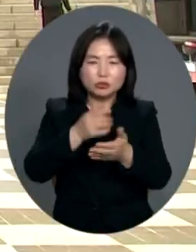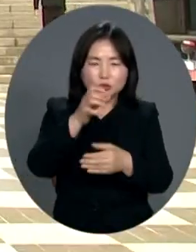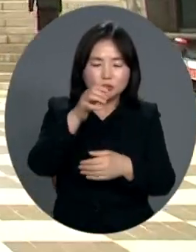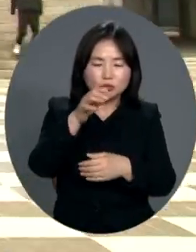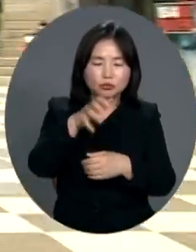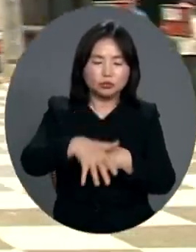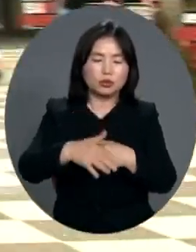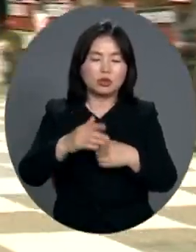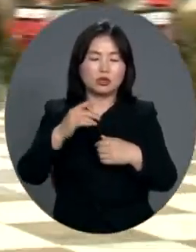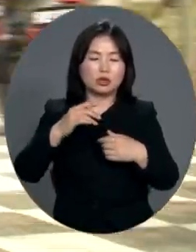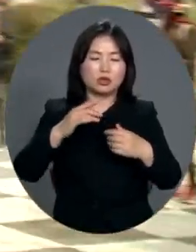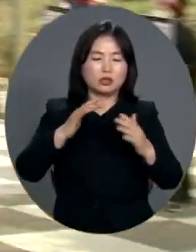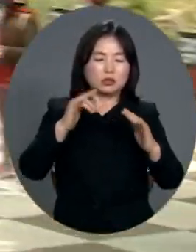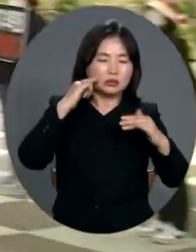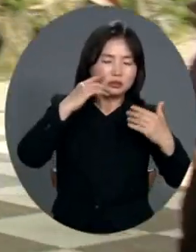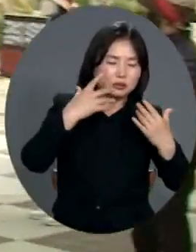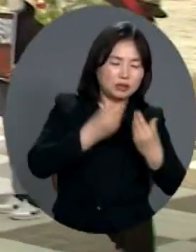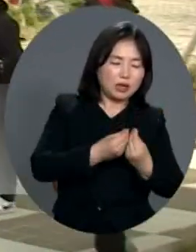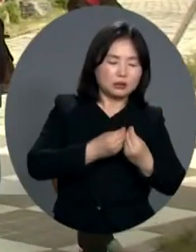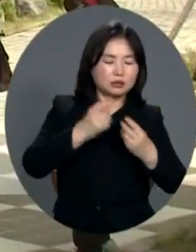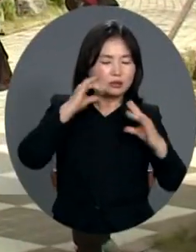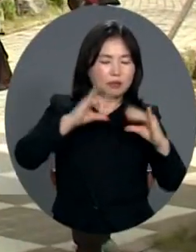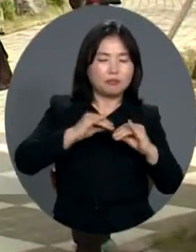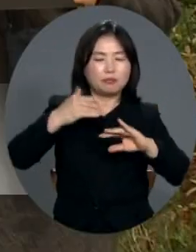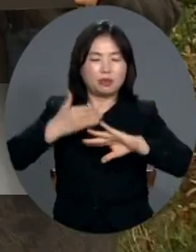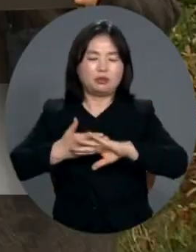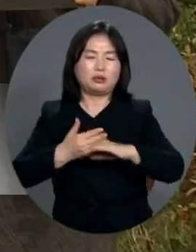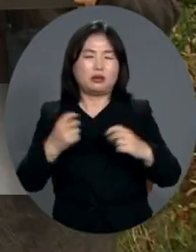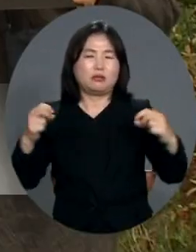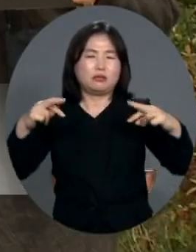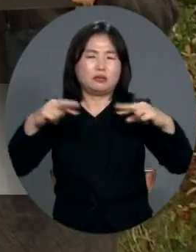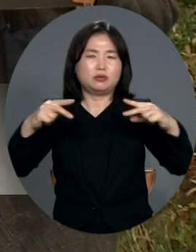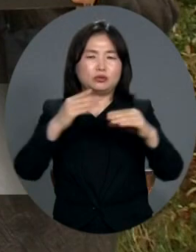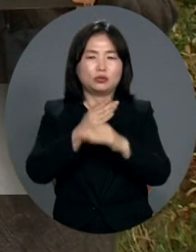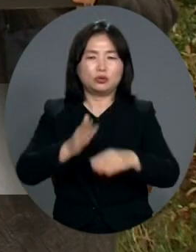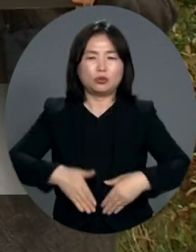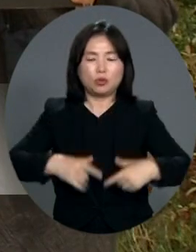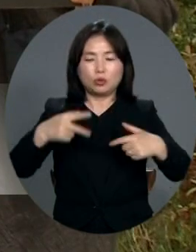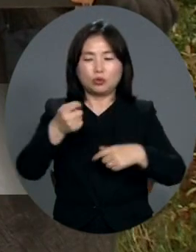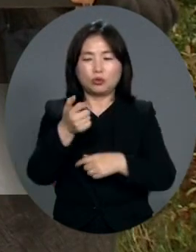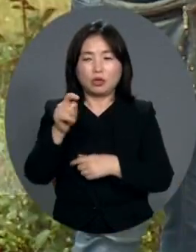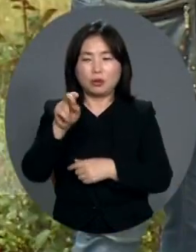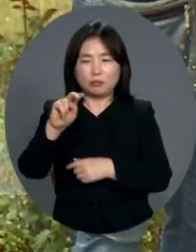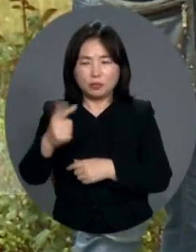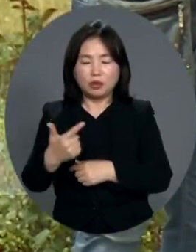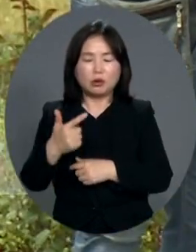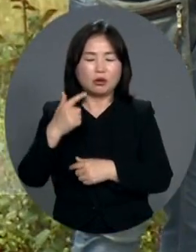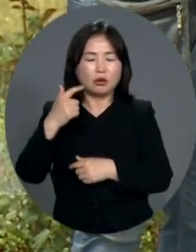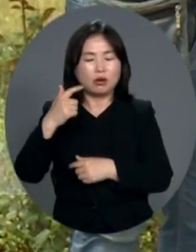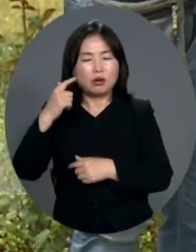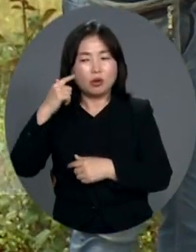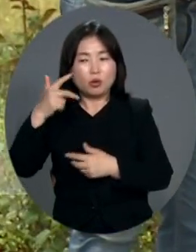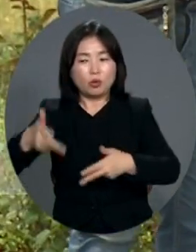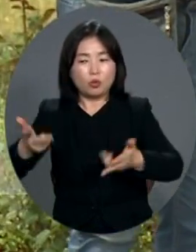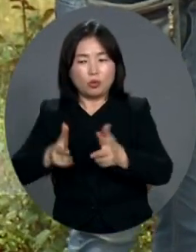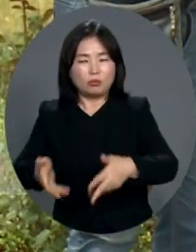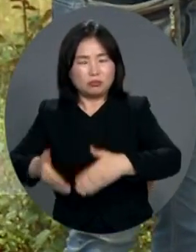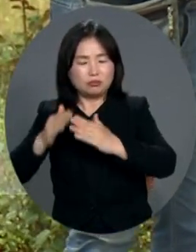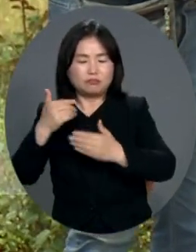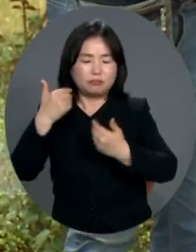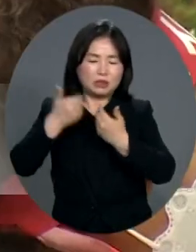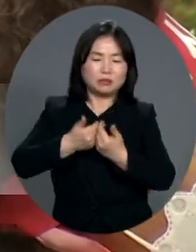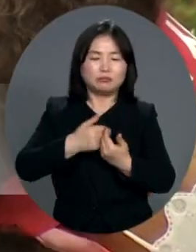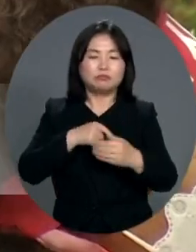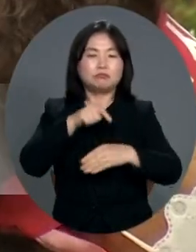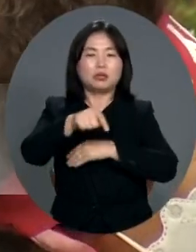주민 간 찬반 여론이 엇갈리는 곳이 많기 때문입니다. 남구 동해면의 경우 추모공원을 반대하는 주민들은